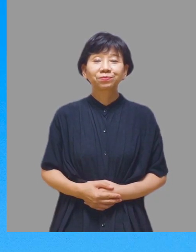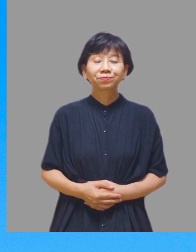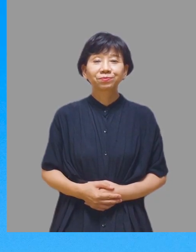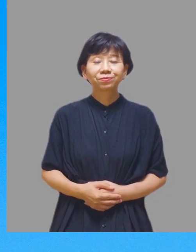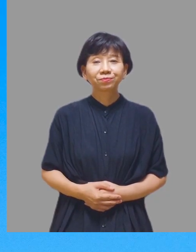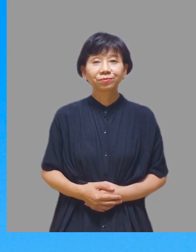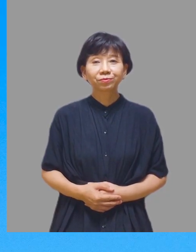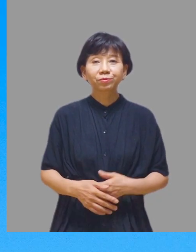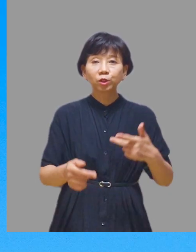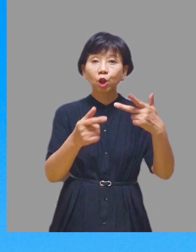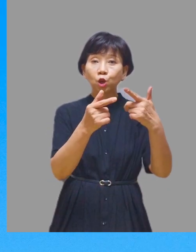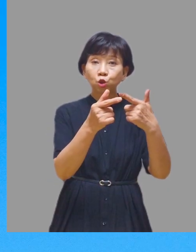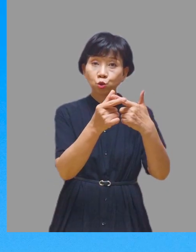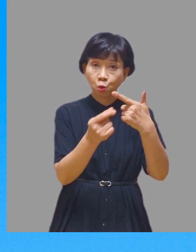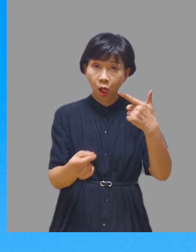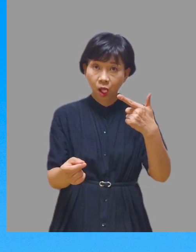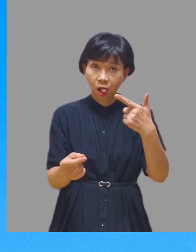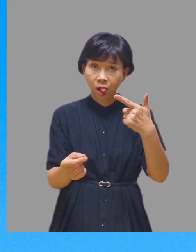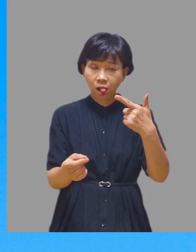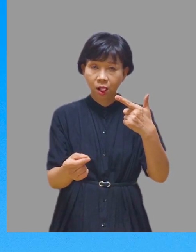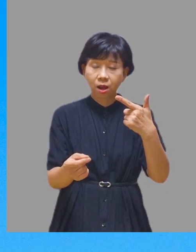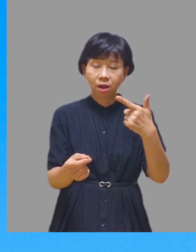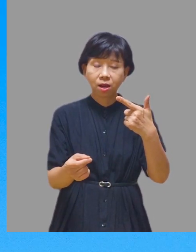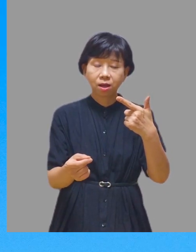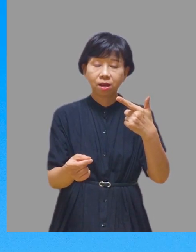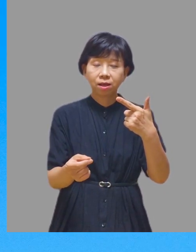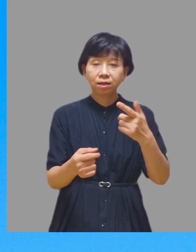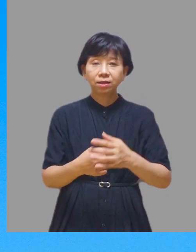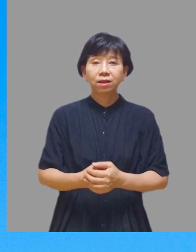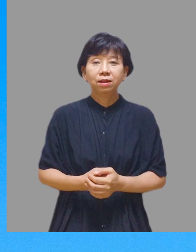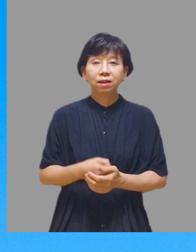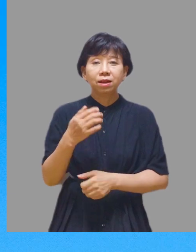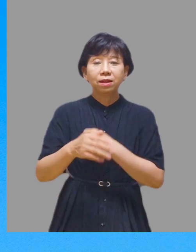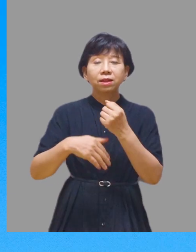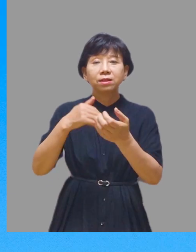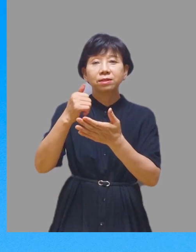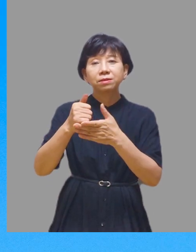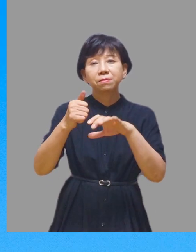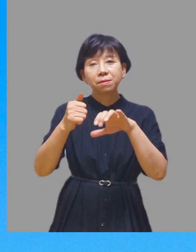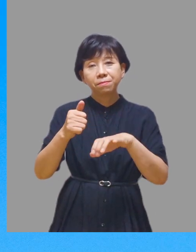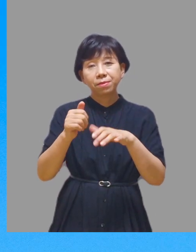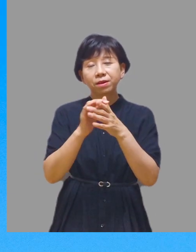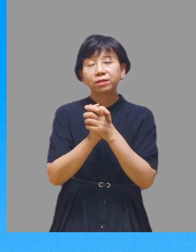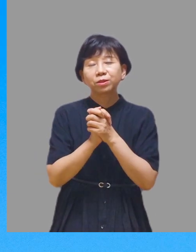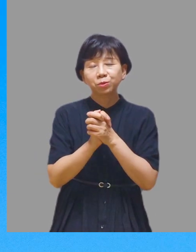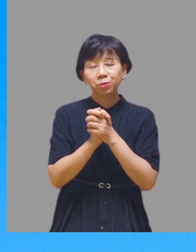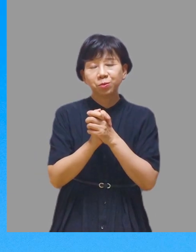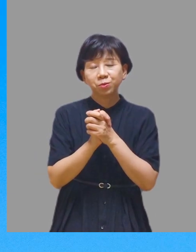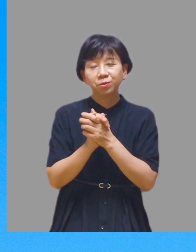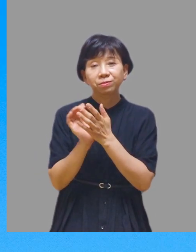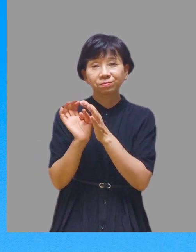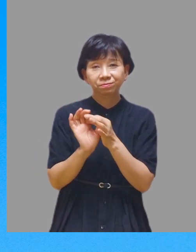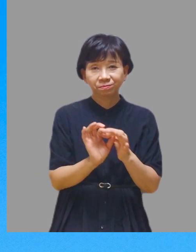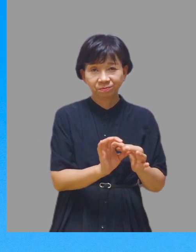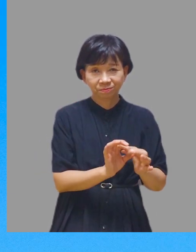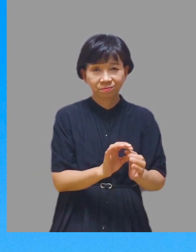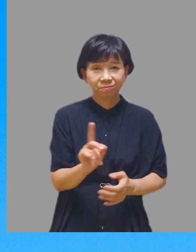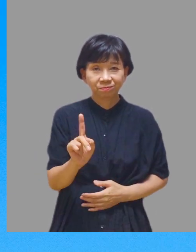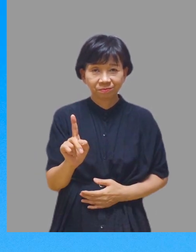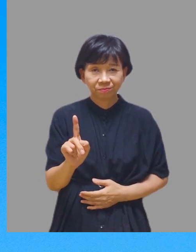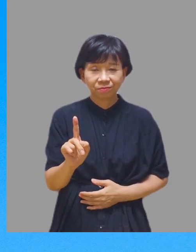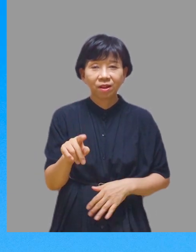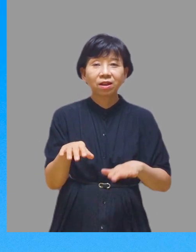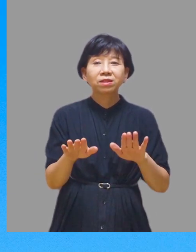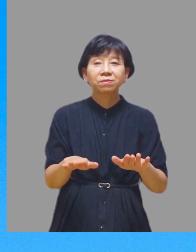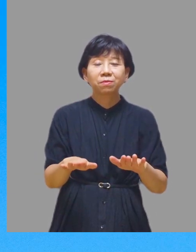한 6월 달이 접어들면서 하나님 앞에 그런 기도를 계속했던 것 같아요. 하나님,